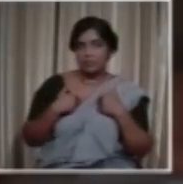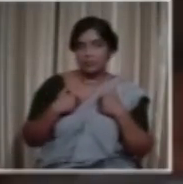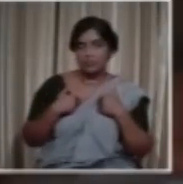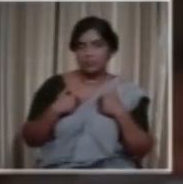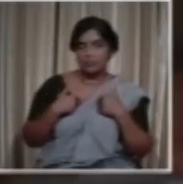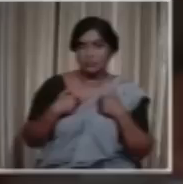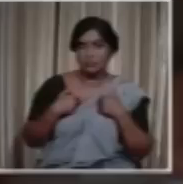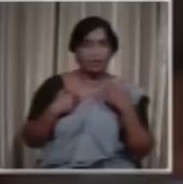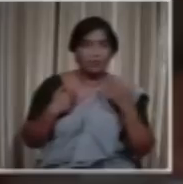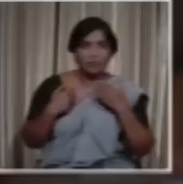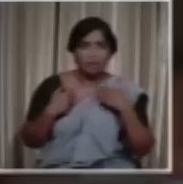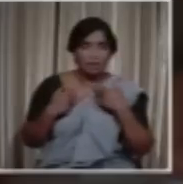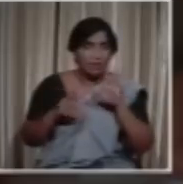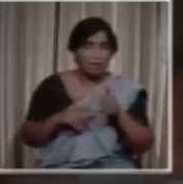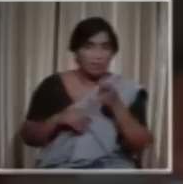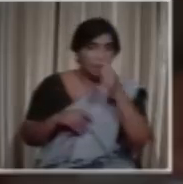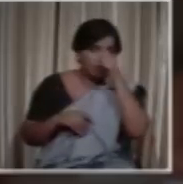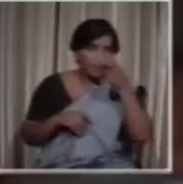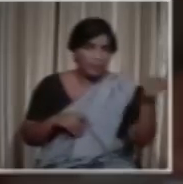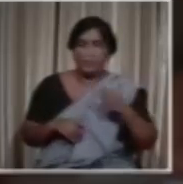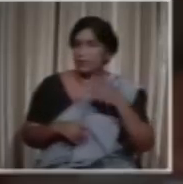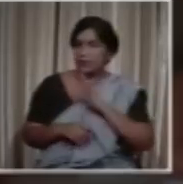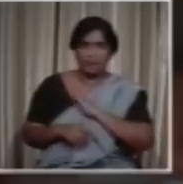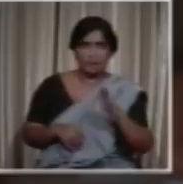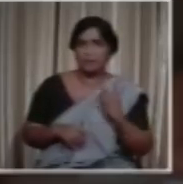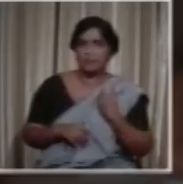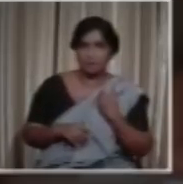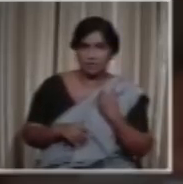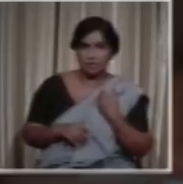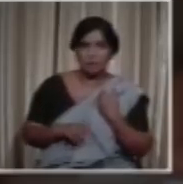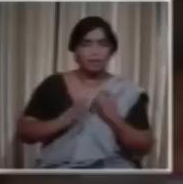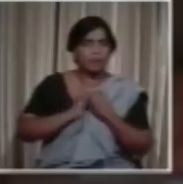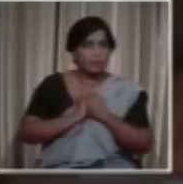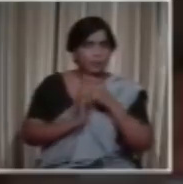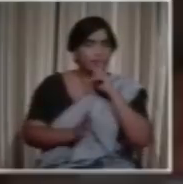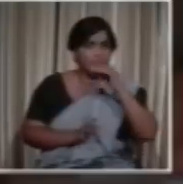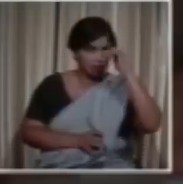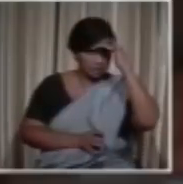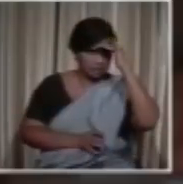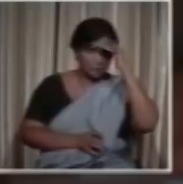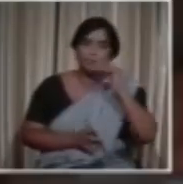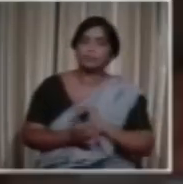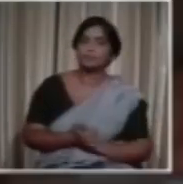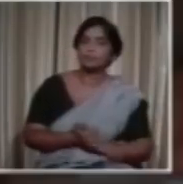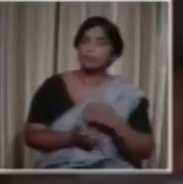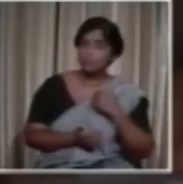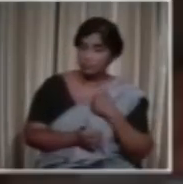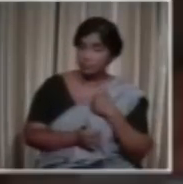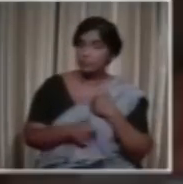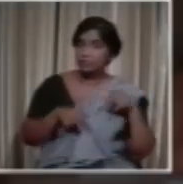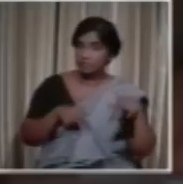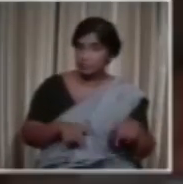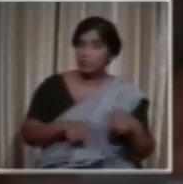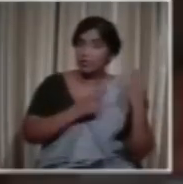ame mam api sata pahak kuat mekem wanca karla ne karo kata nae katumani mama mea me